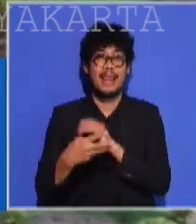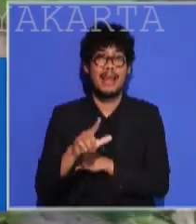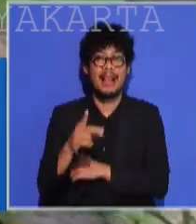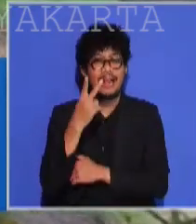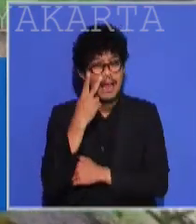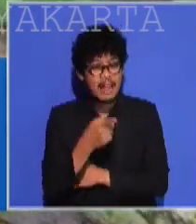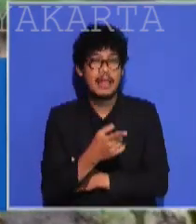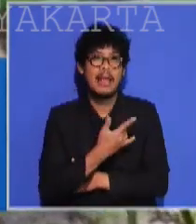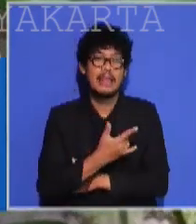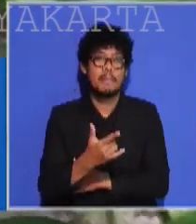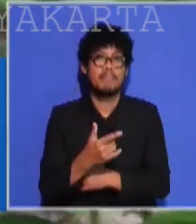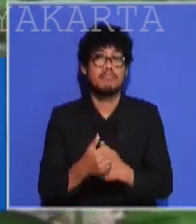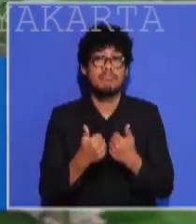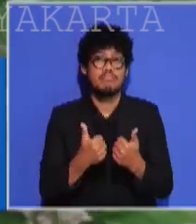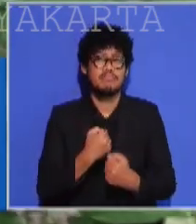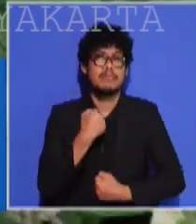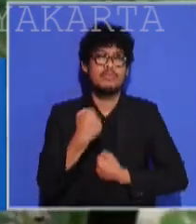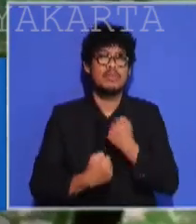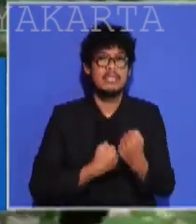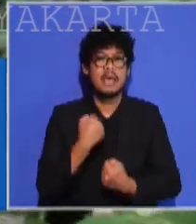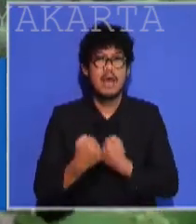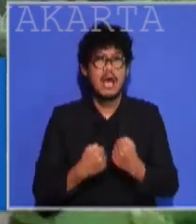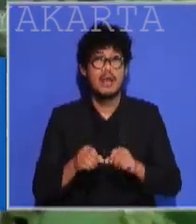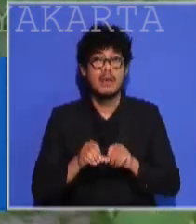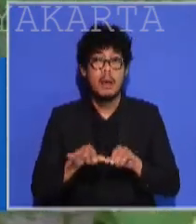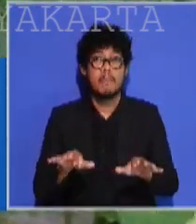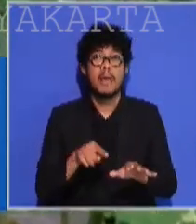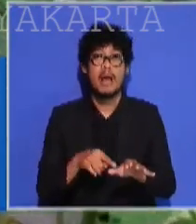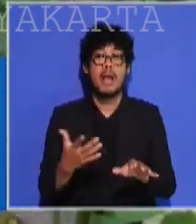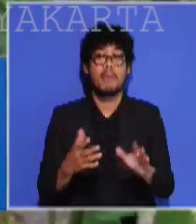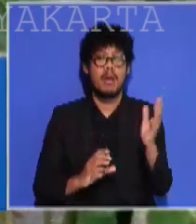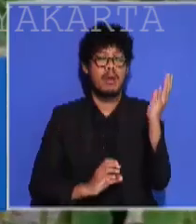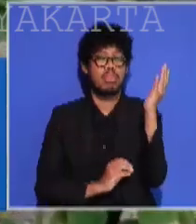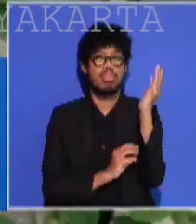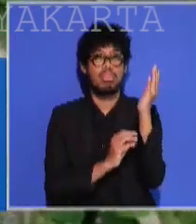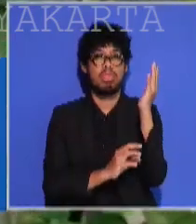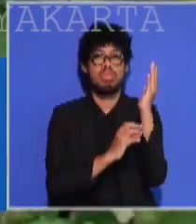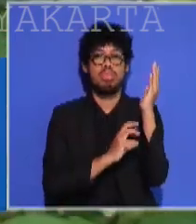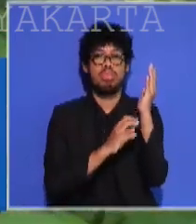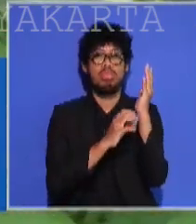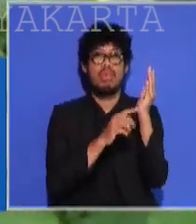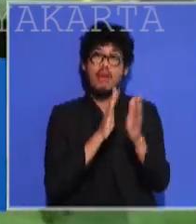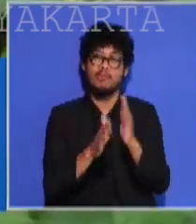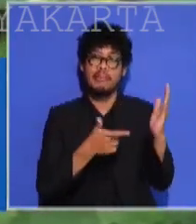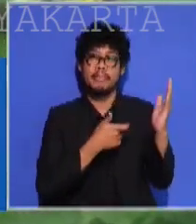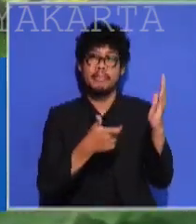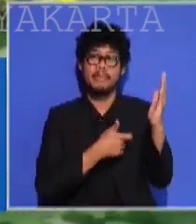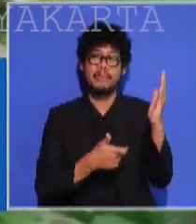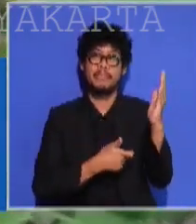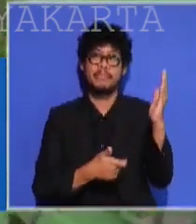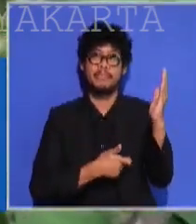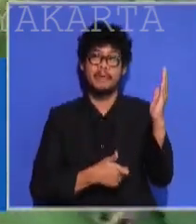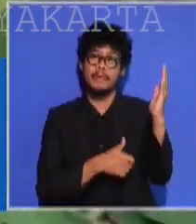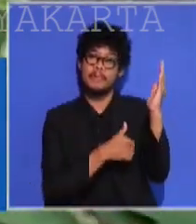sae. Menawi sampun kenging omo sesakit dan nanging kelinggal ngusadani kanthi ngginakaken pestisida alami.